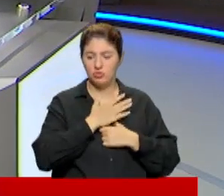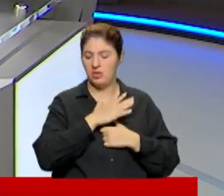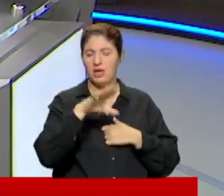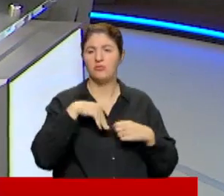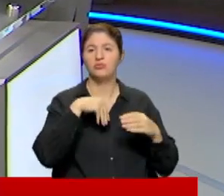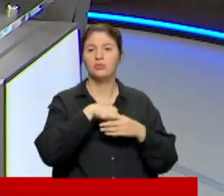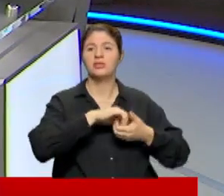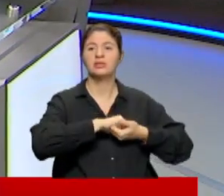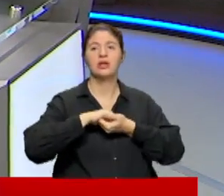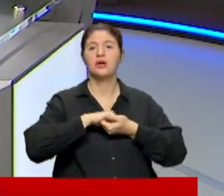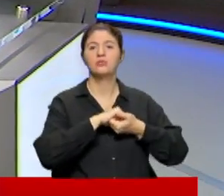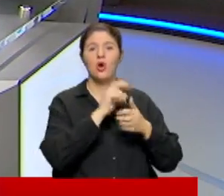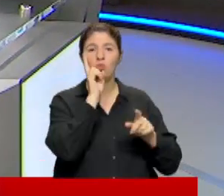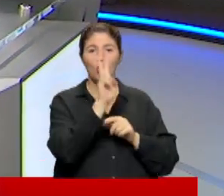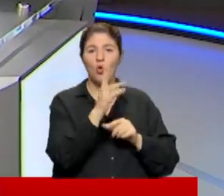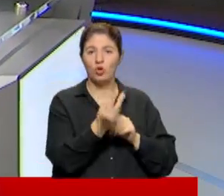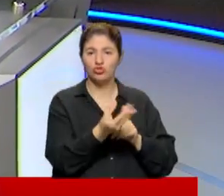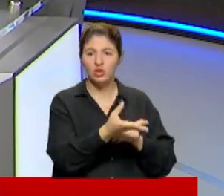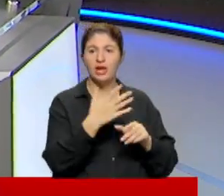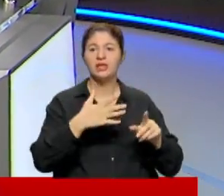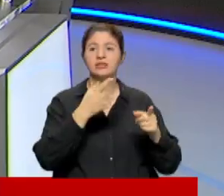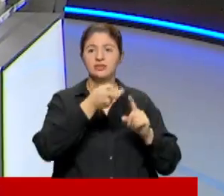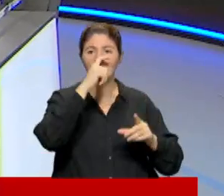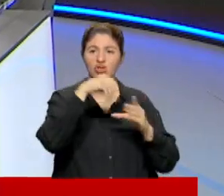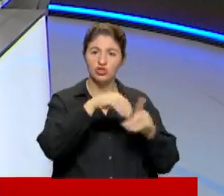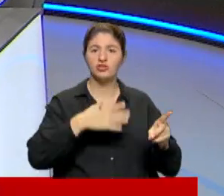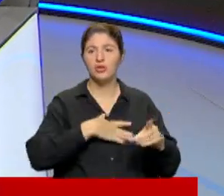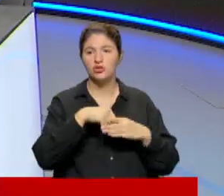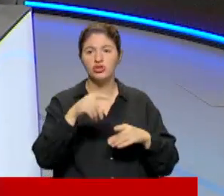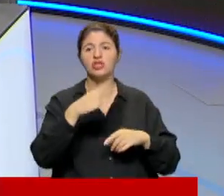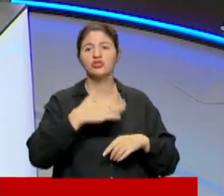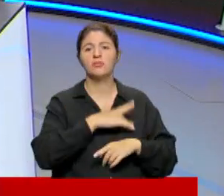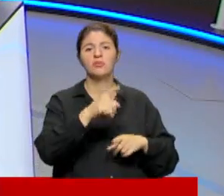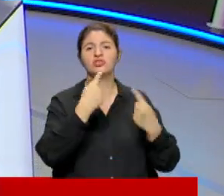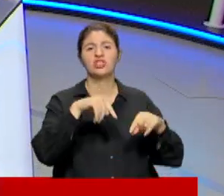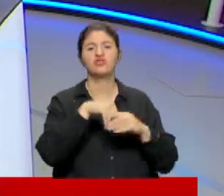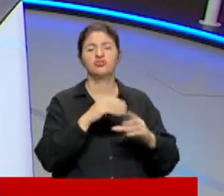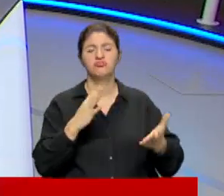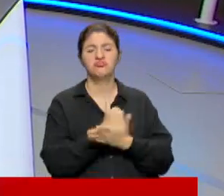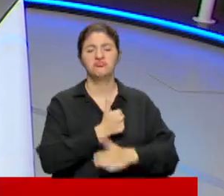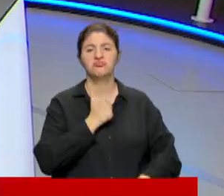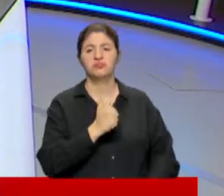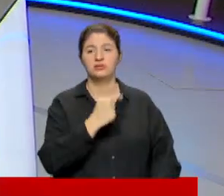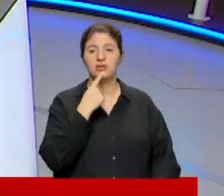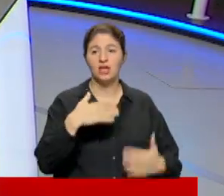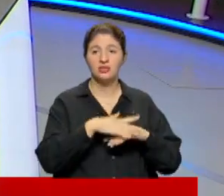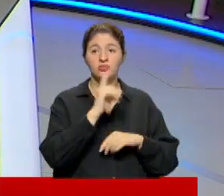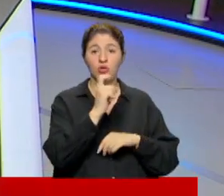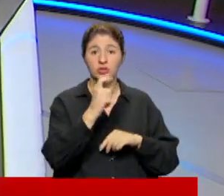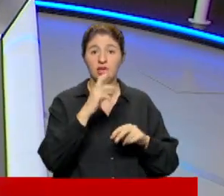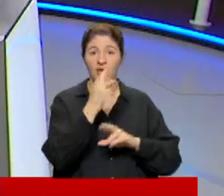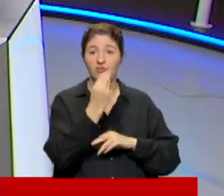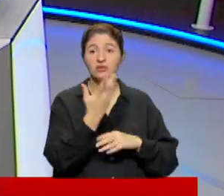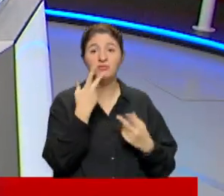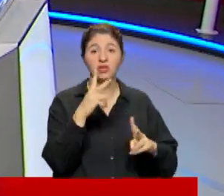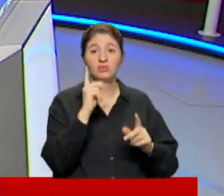samimiyet turnus olu olacak Saray içinde CHP içinde CHP bu sınavın üstesinden de hakkıyla gelecektir dedi Saat 21'e randevu verdi ne söyledi